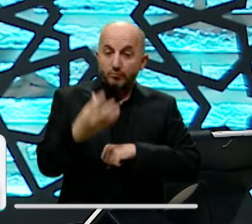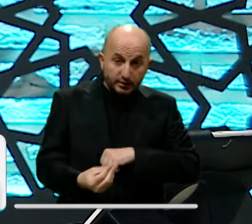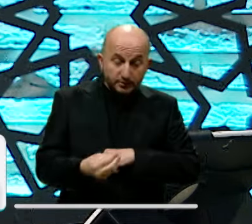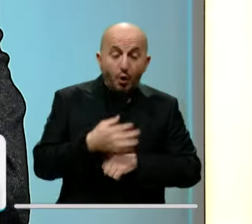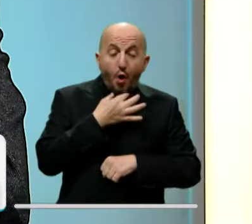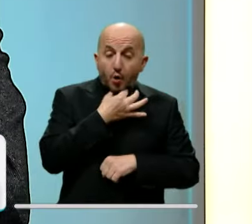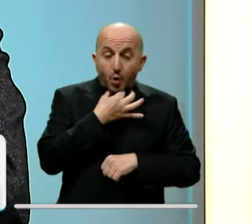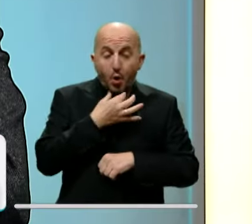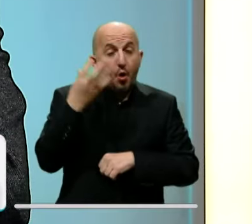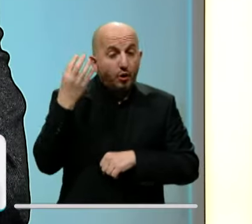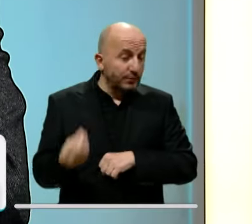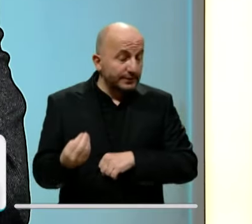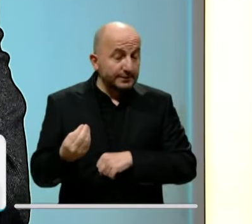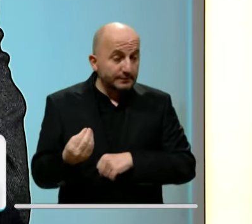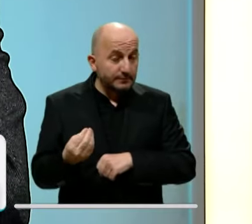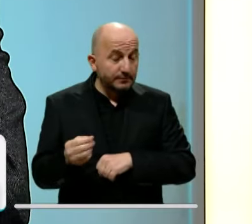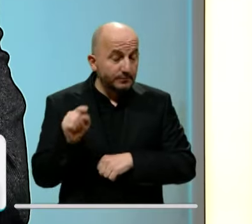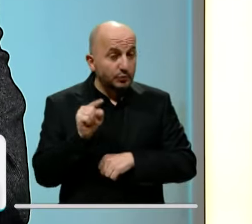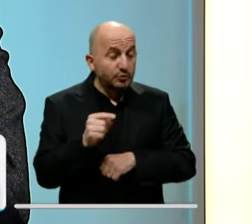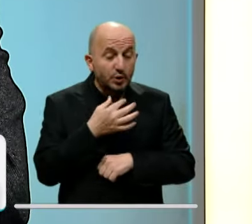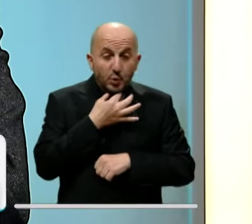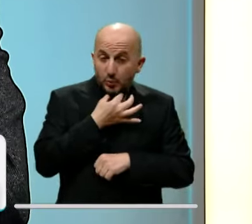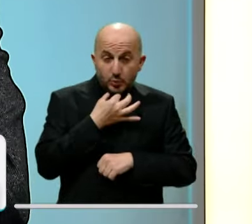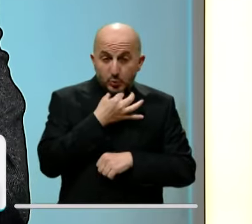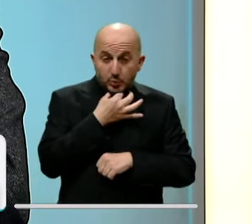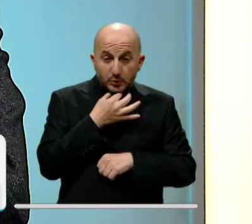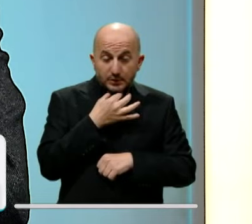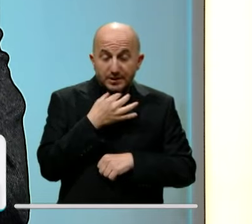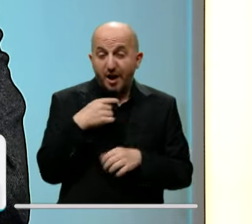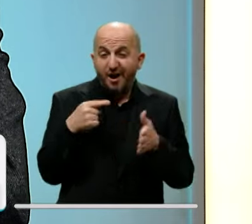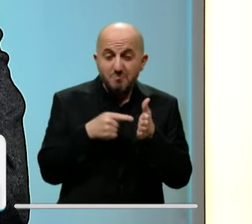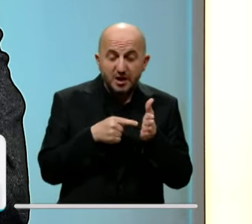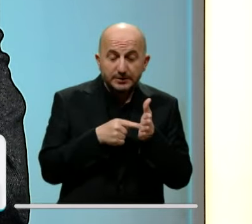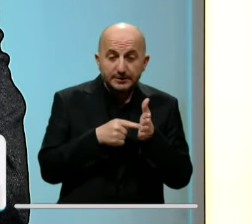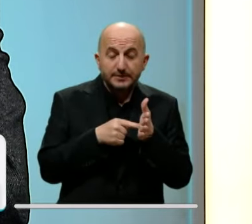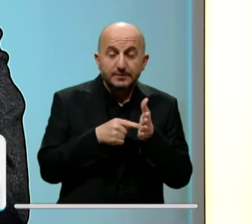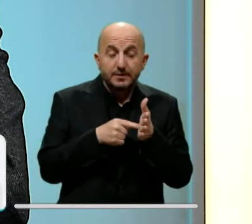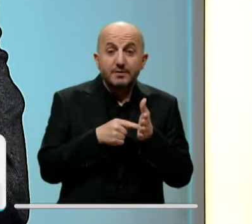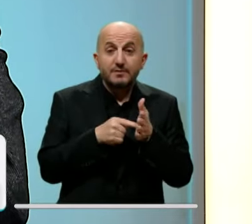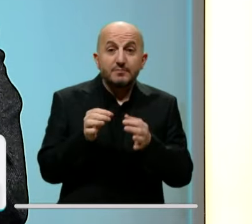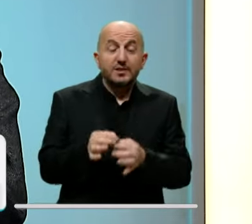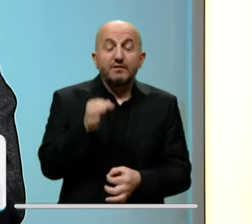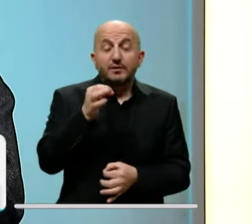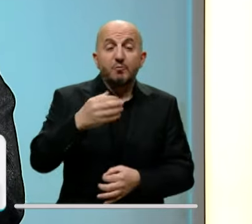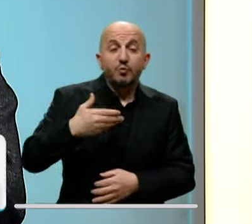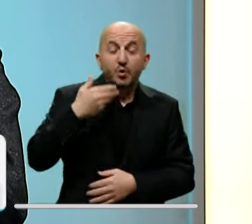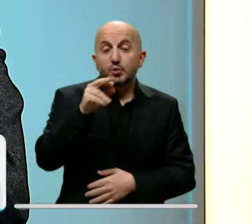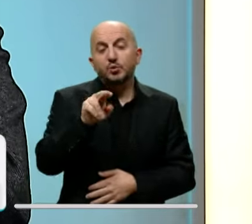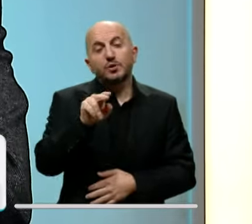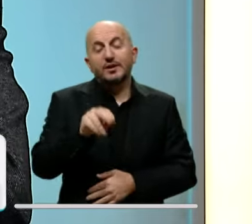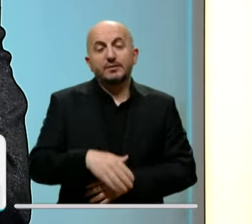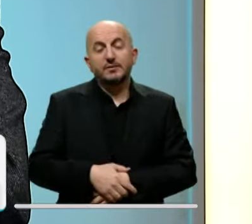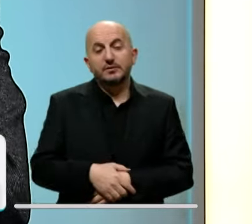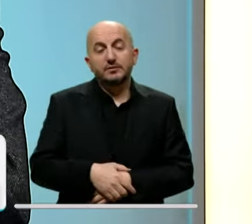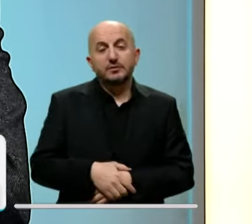özürlü olması yani buradaki özürlülükten Maksat işte Beyefendinin buyurduğu gibi